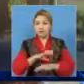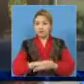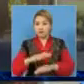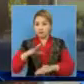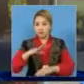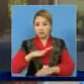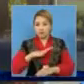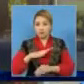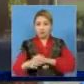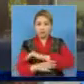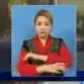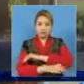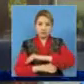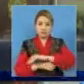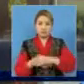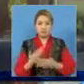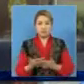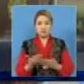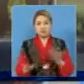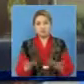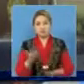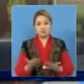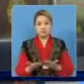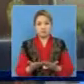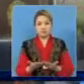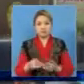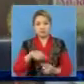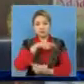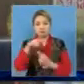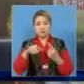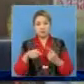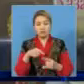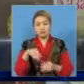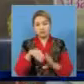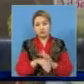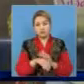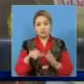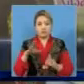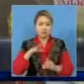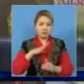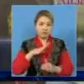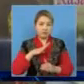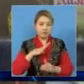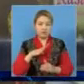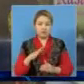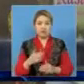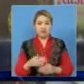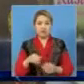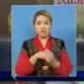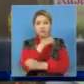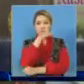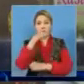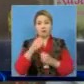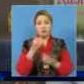мысалы хищение айтайық, талан-таражға салу, мына бизнеске араласу мәселелер болатын болса, кейбір қай жерде материалдық құндылықтар